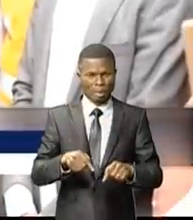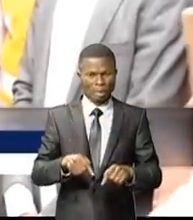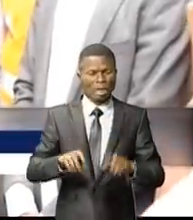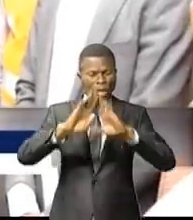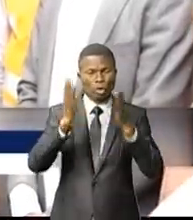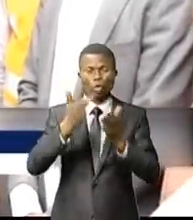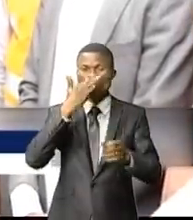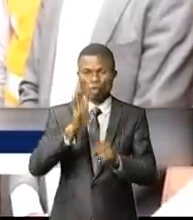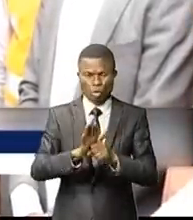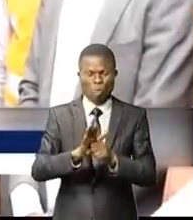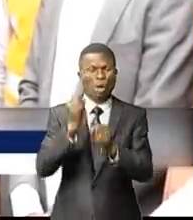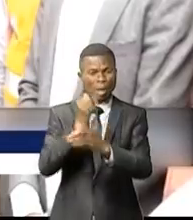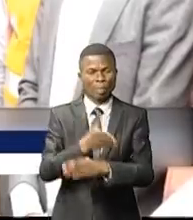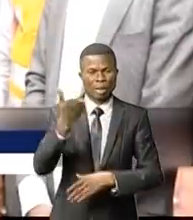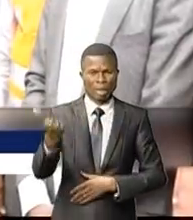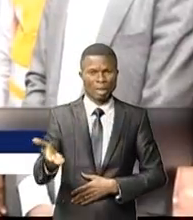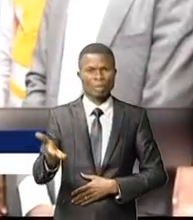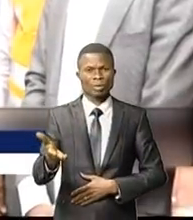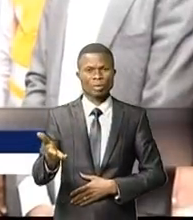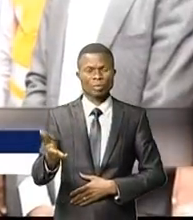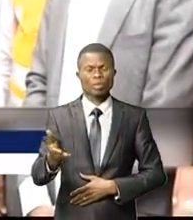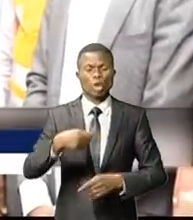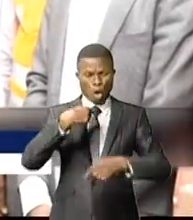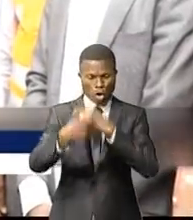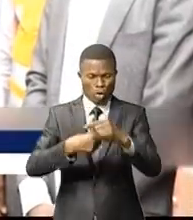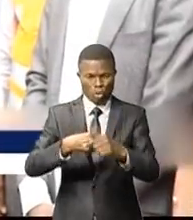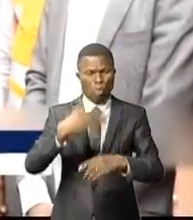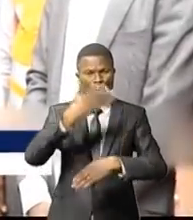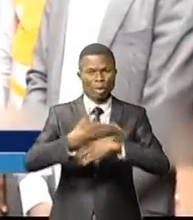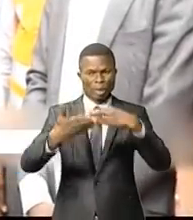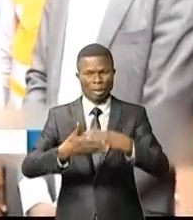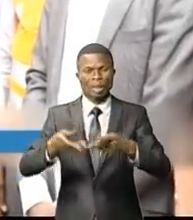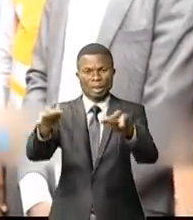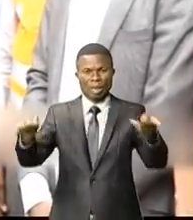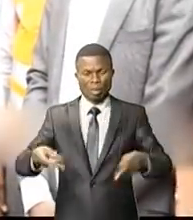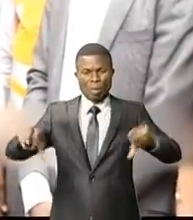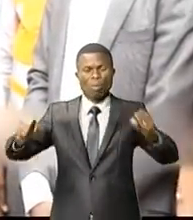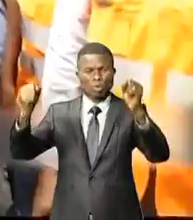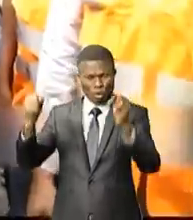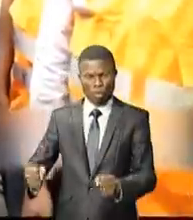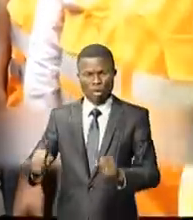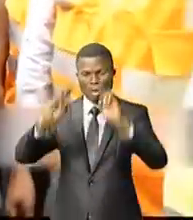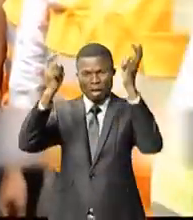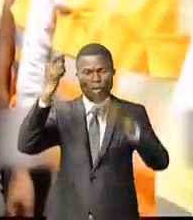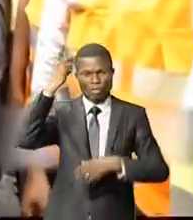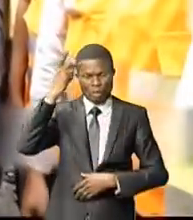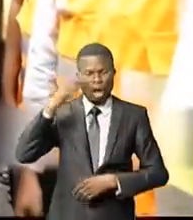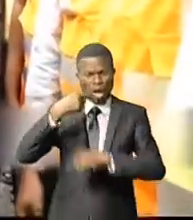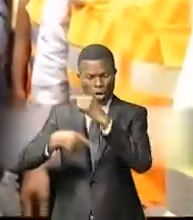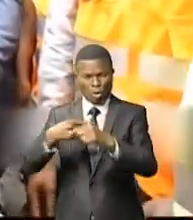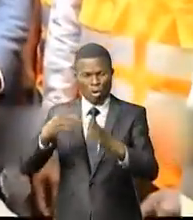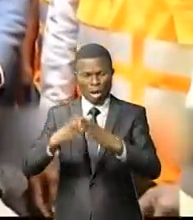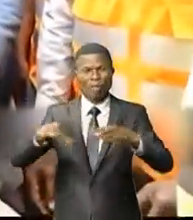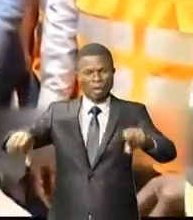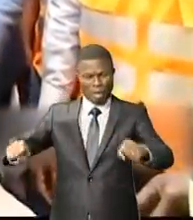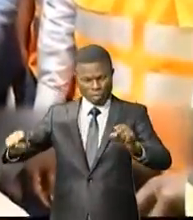avons dit devient une concrétisation. On lance la construction de parkings dans la ville de Kinshasa. J'ai commencé avec le